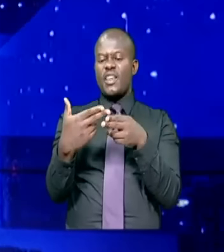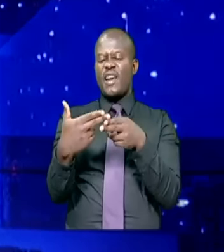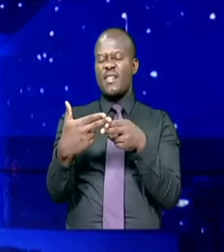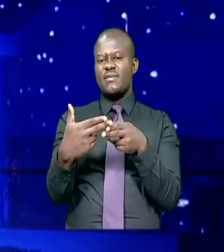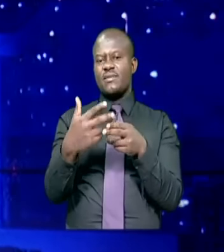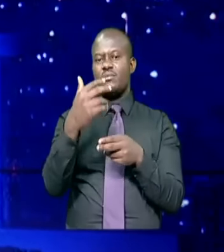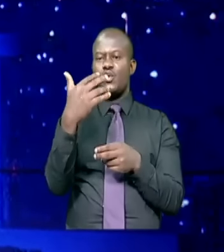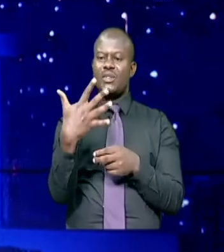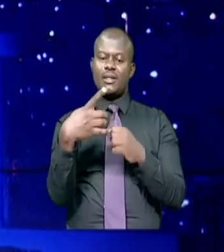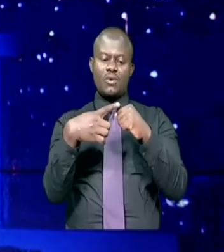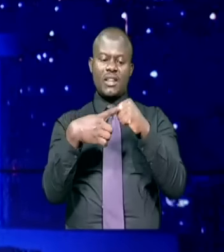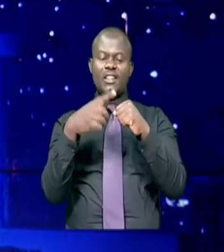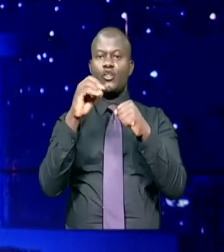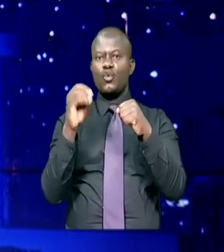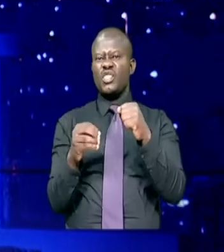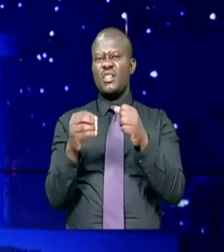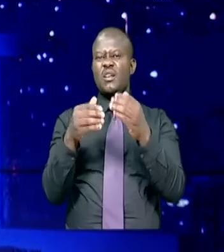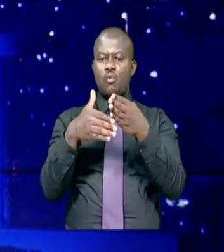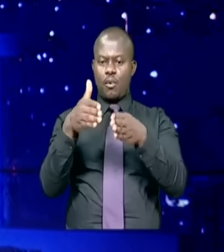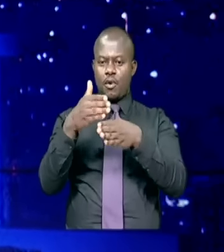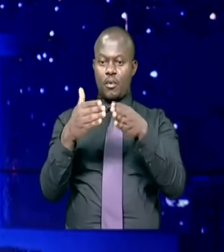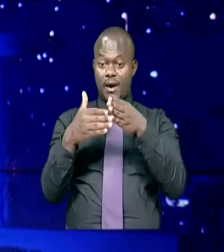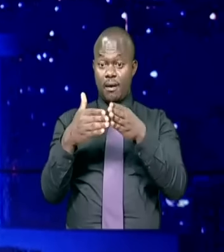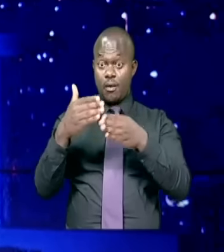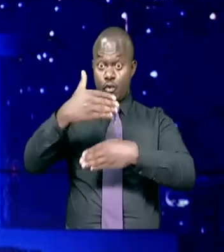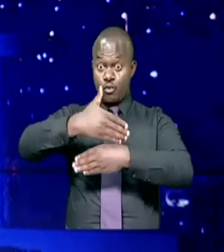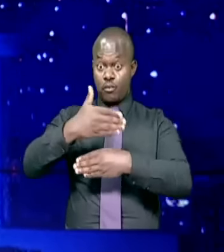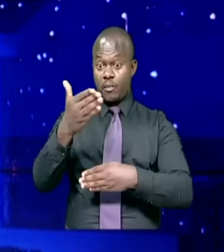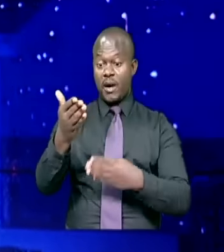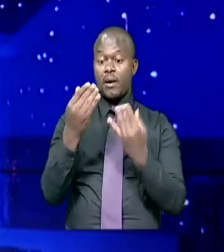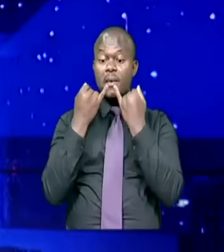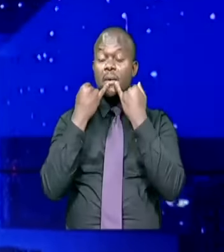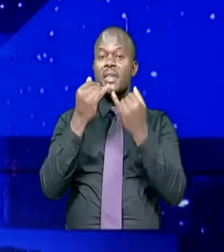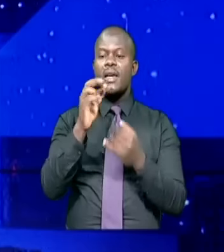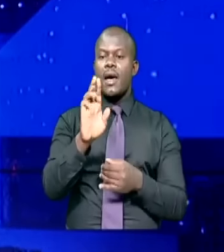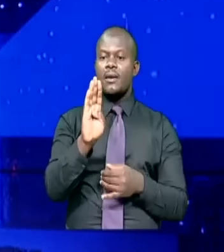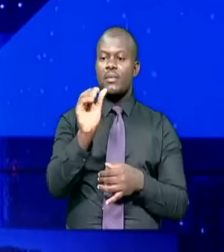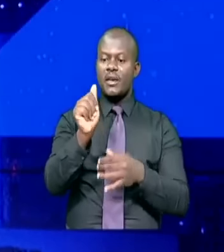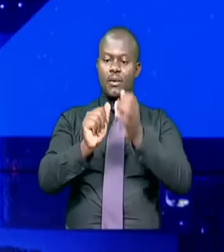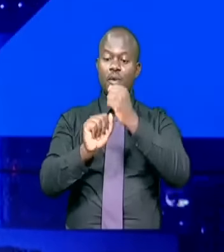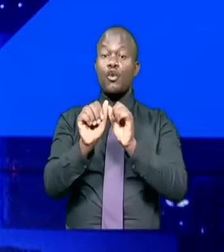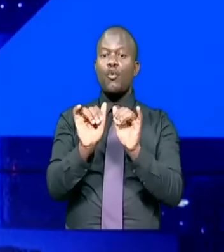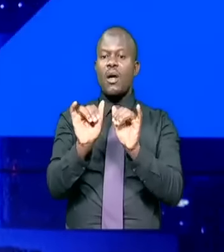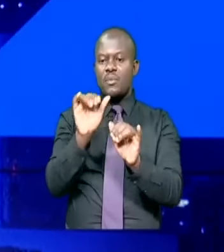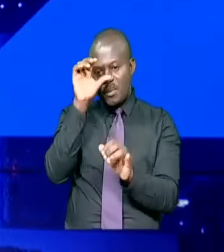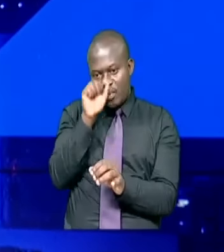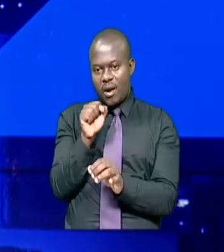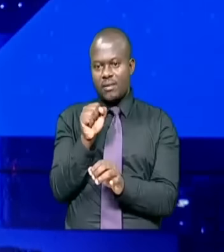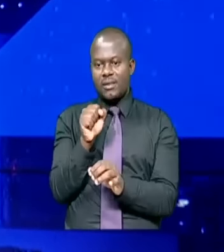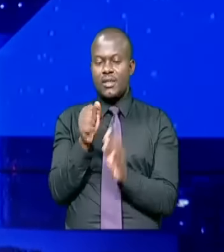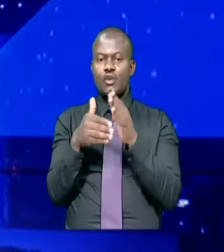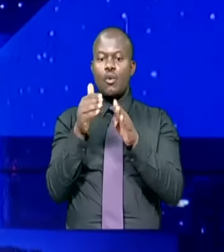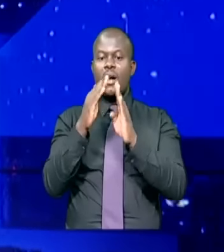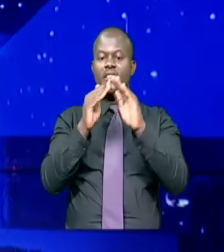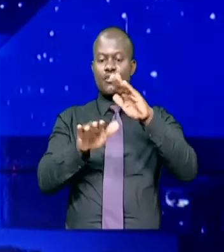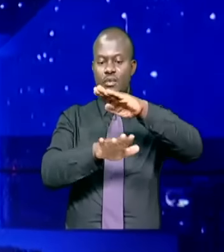cya 56%. Abubaka uyu mupaka babwiye RBA ko imirimo isigaye yo kubaka inyubako